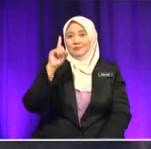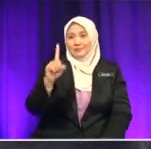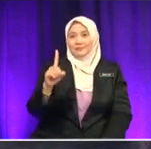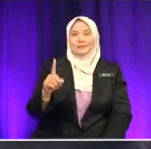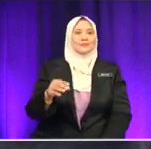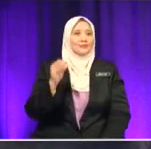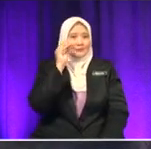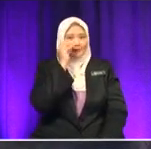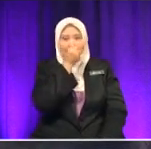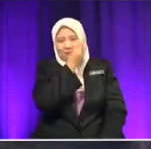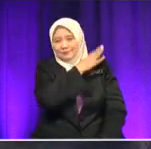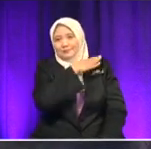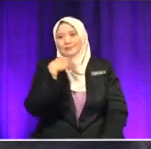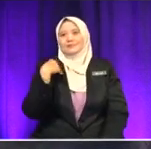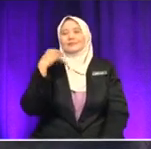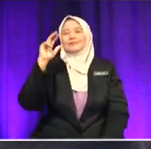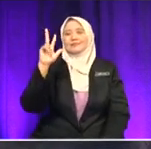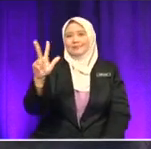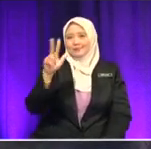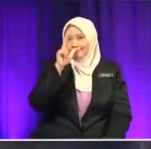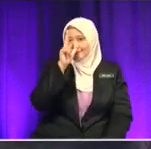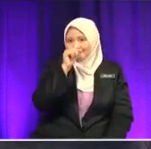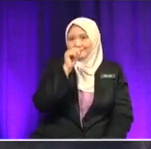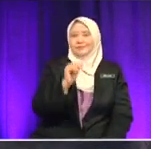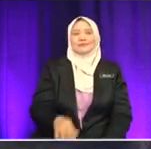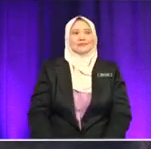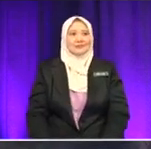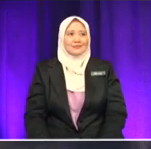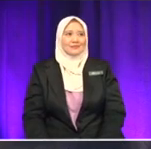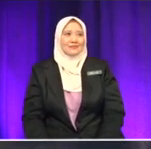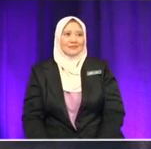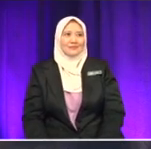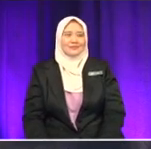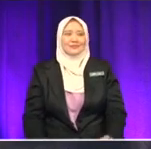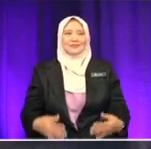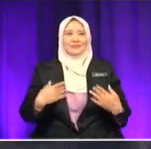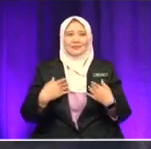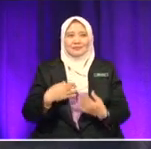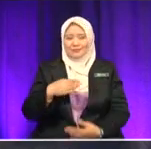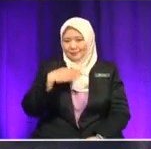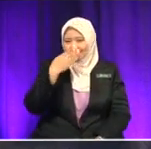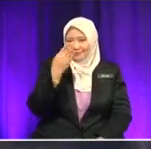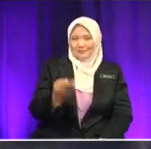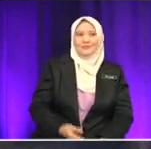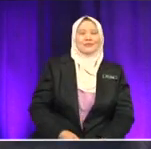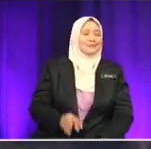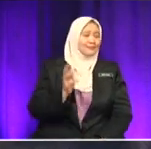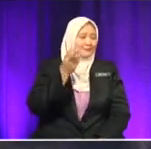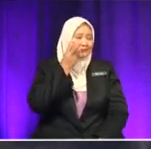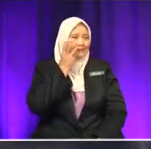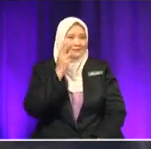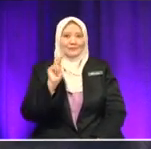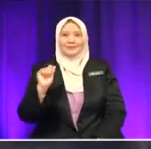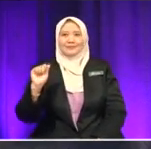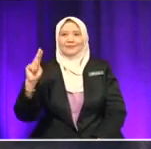kumbang daripada SMK Tinggi Bukit Mentajam. Saya ada bau pasal bok ah cikgu. Ya. Ada pemerasi ganak buat dah jawab kita, tapi tak apa. Itu kita